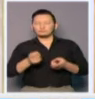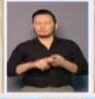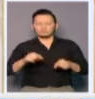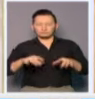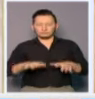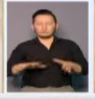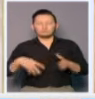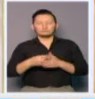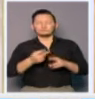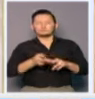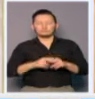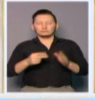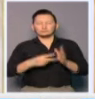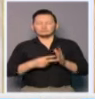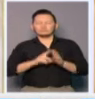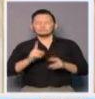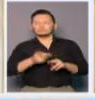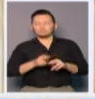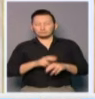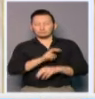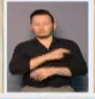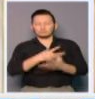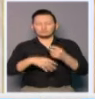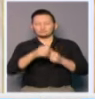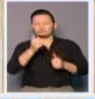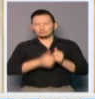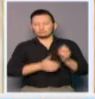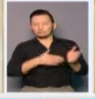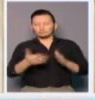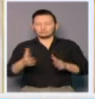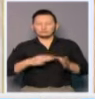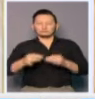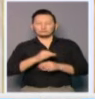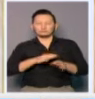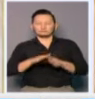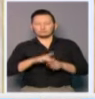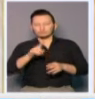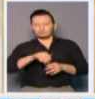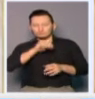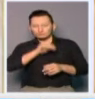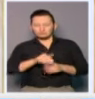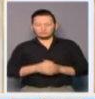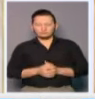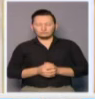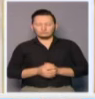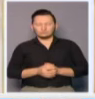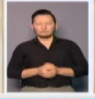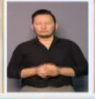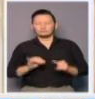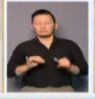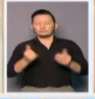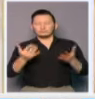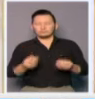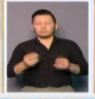бюджета выделяется достаточная сумма, чтобы врачи всегда поднимали свою квалификацию. И